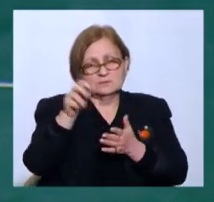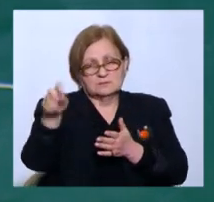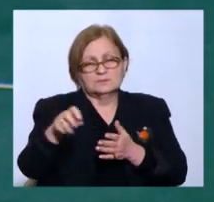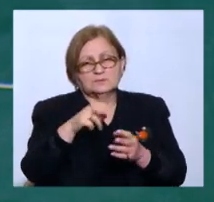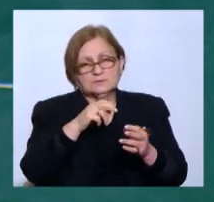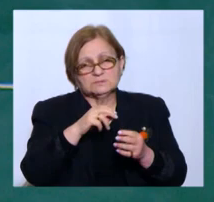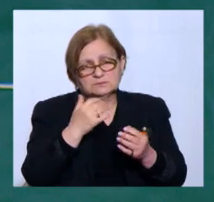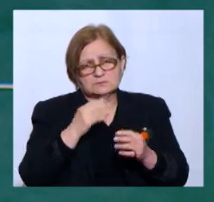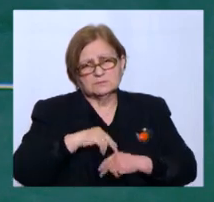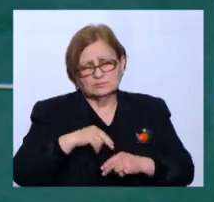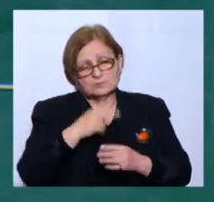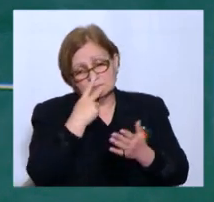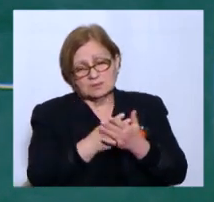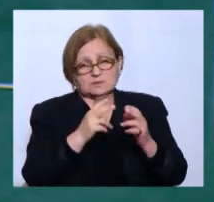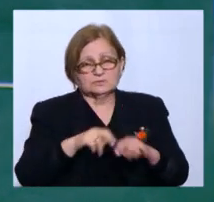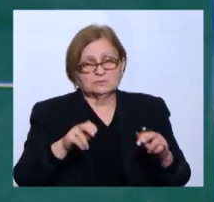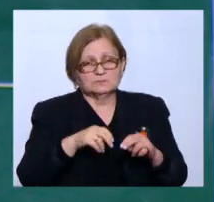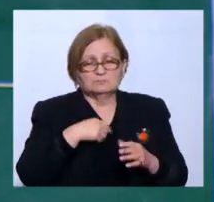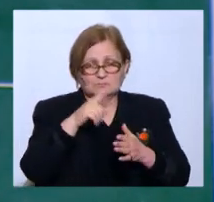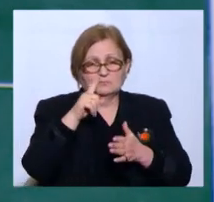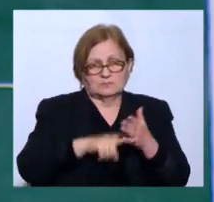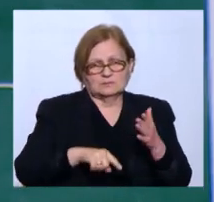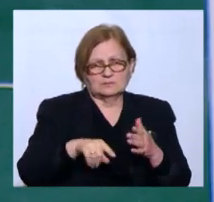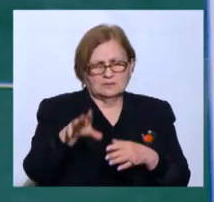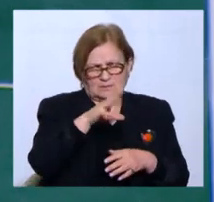და იმუშავეთ. და დარწმუნებული ვარ, ყველაფერს თავს